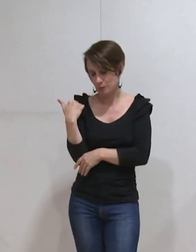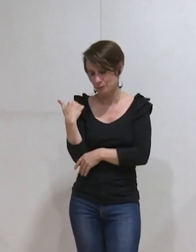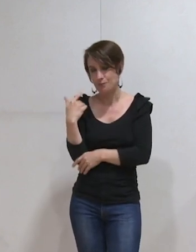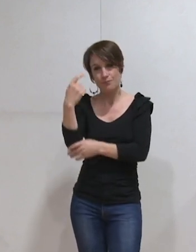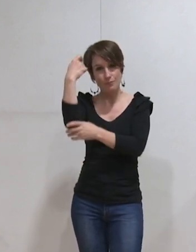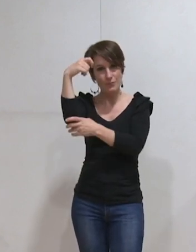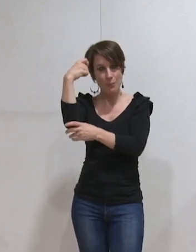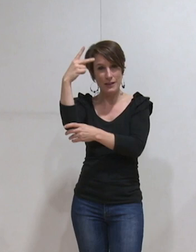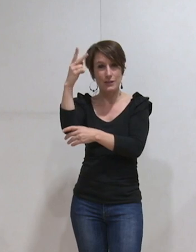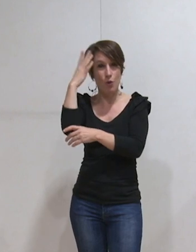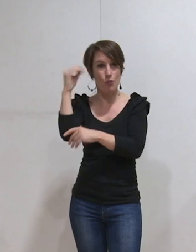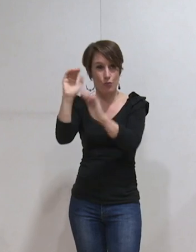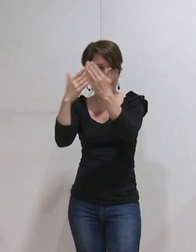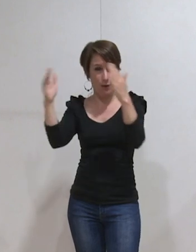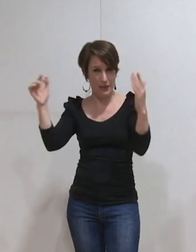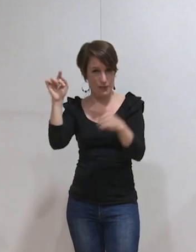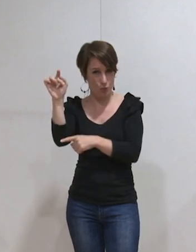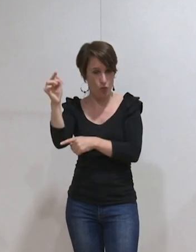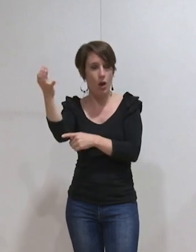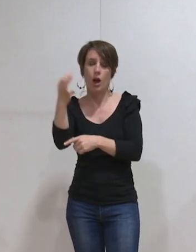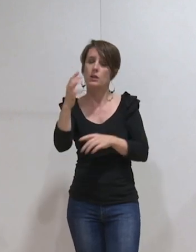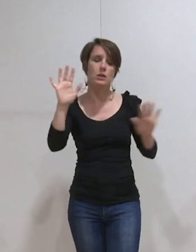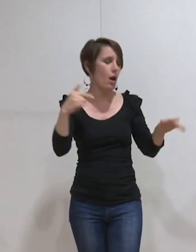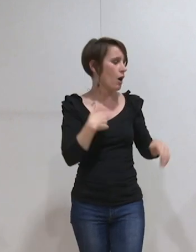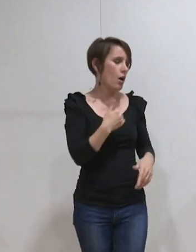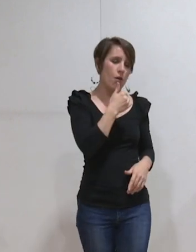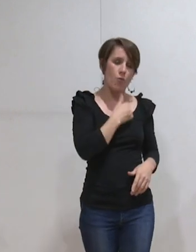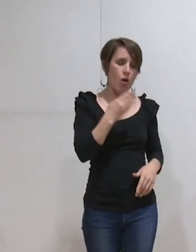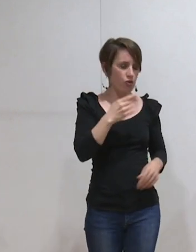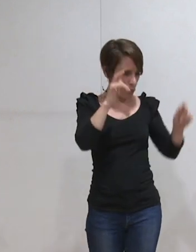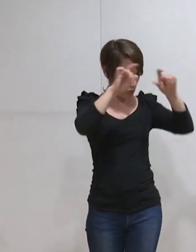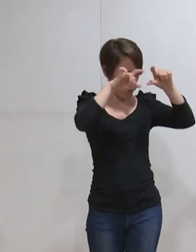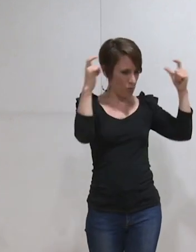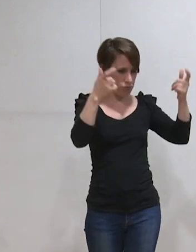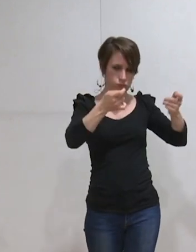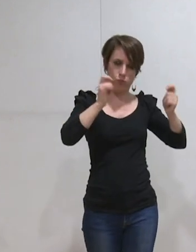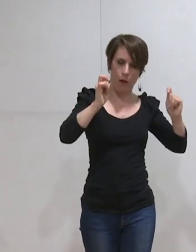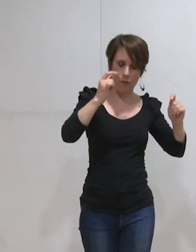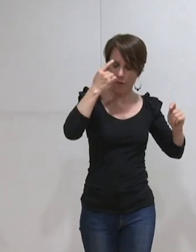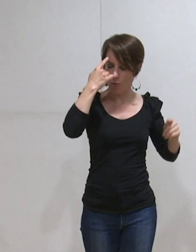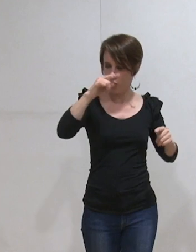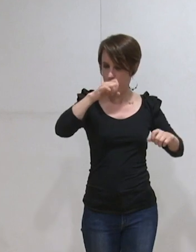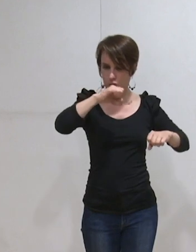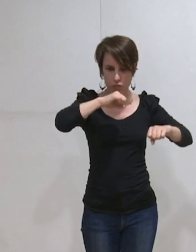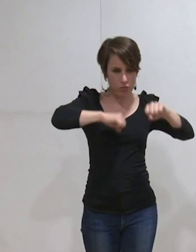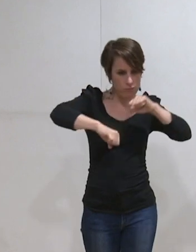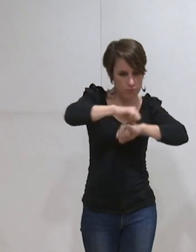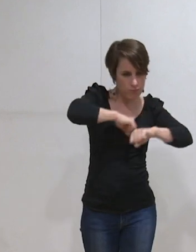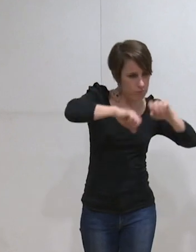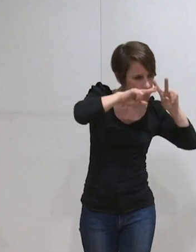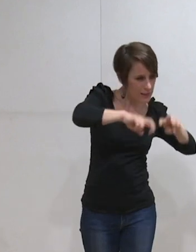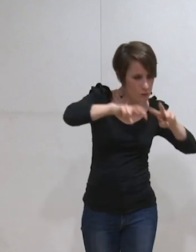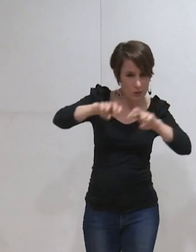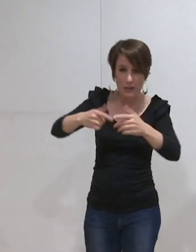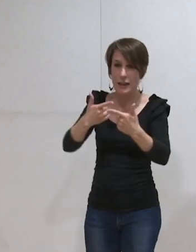d'Alpexpo a souhaité être mandaté pour je cite étudier les différents scénarios possibles